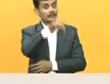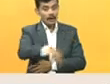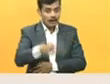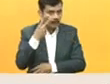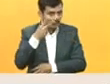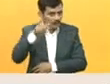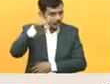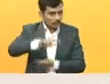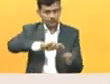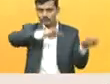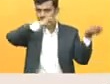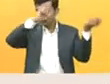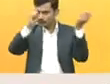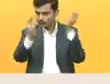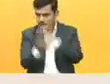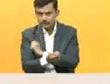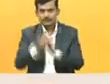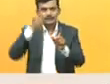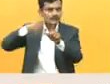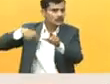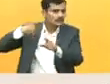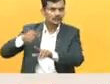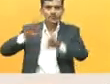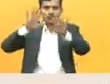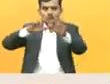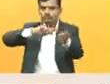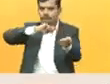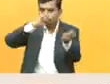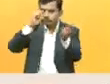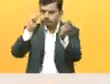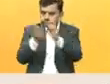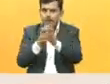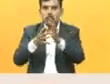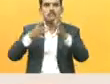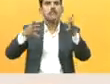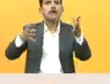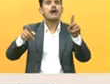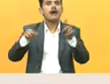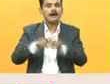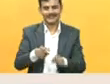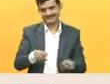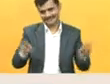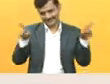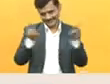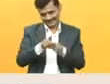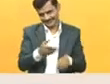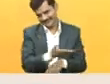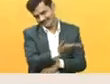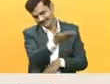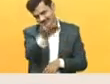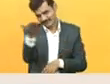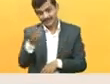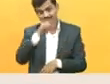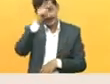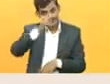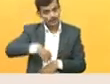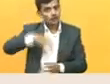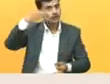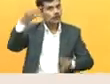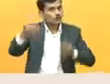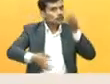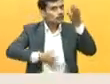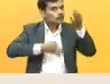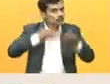देखिए, 1 दशक में कितना बड़ा बदलाव आ गया। आप भी भारत में बन रहे नए अवसरों